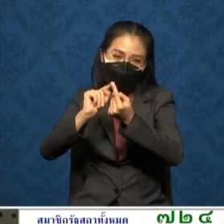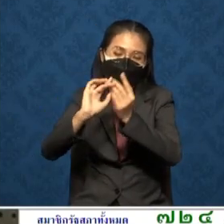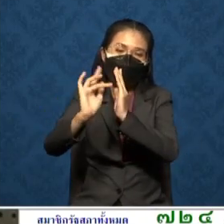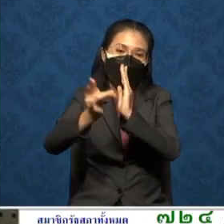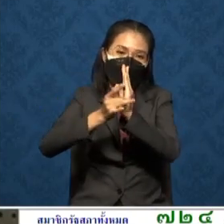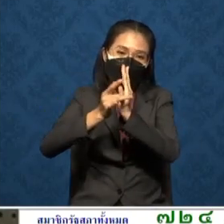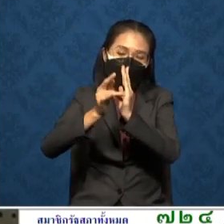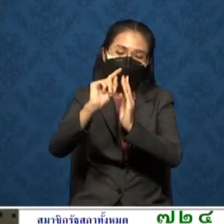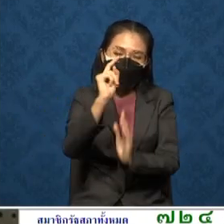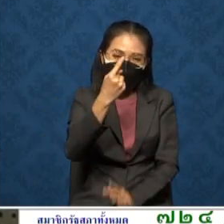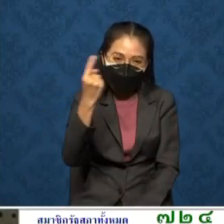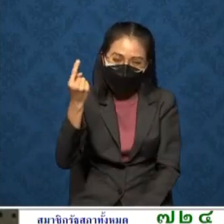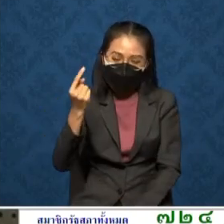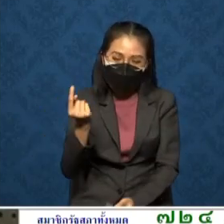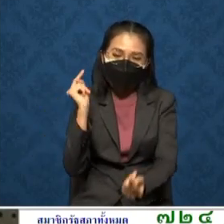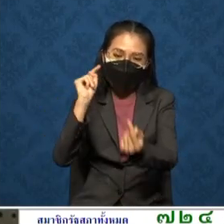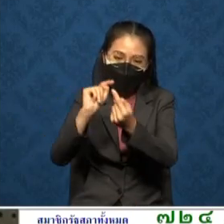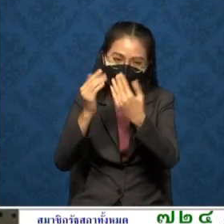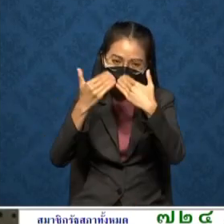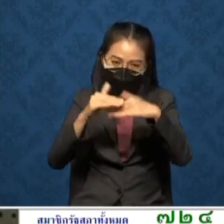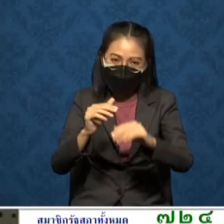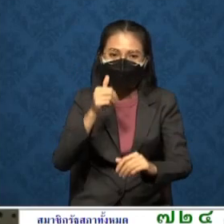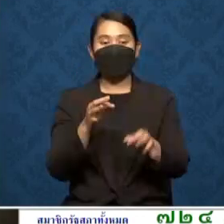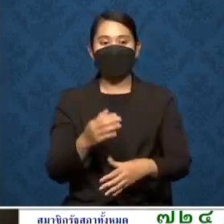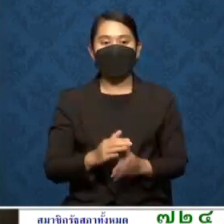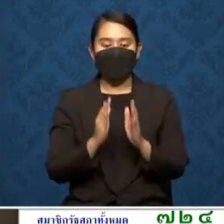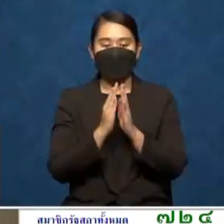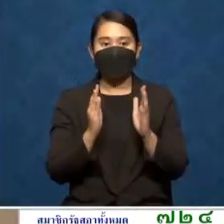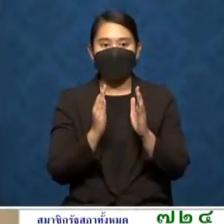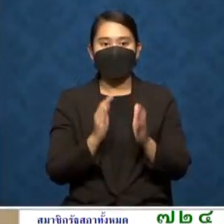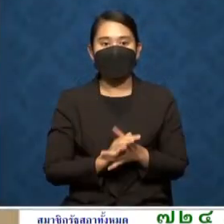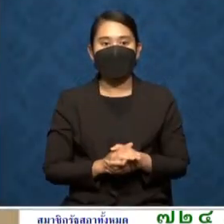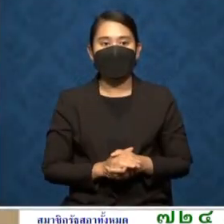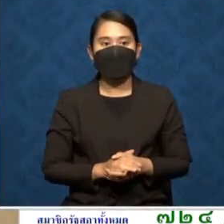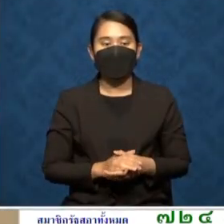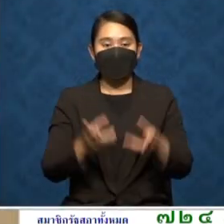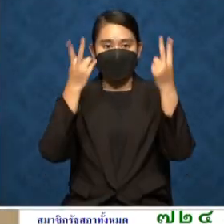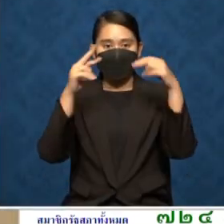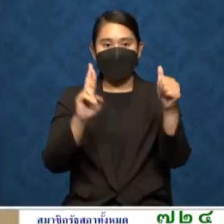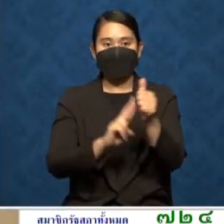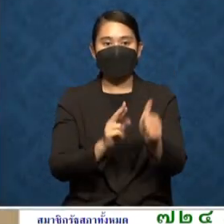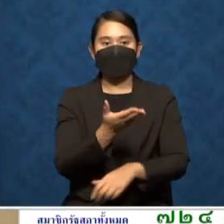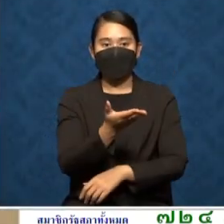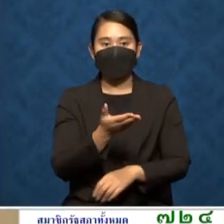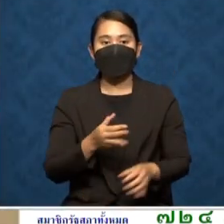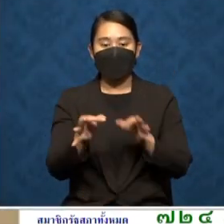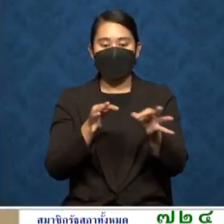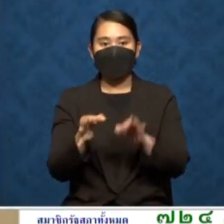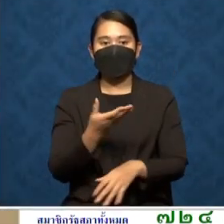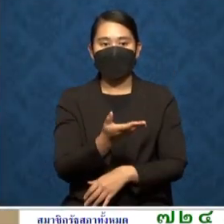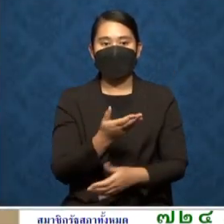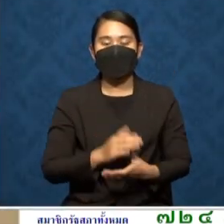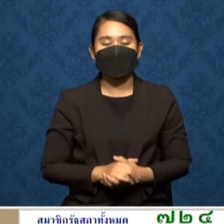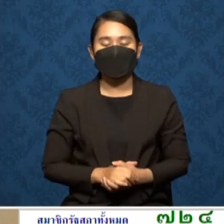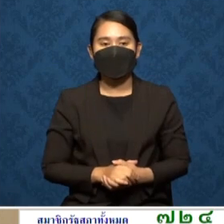นี้ได้โดยเท่าเทียมกันขอบพระคุณครับ เชิญท่านรองนายกรัฐมนตรีชี้แจง